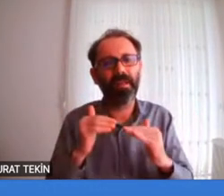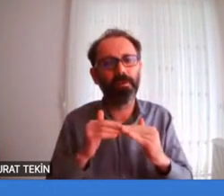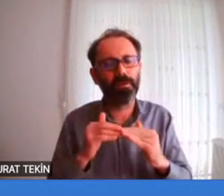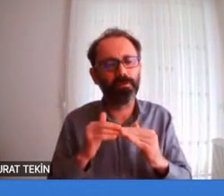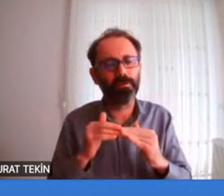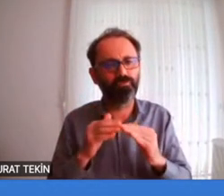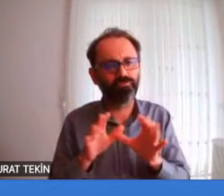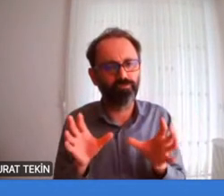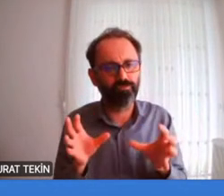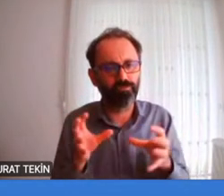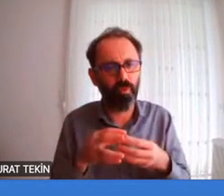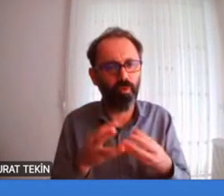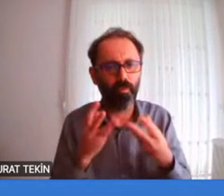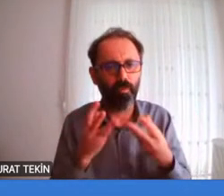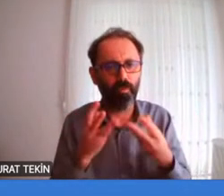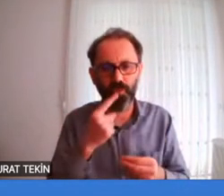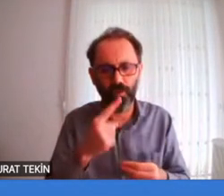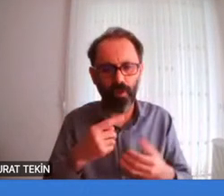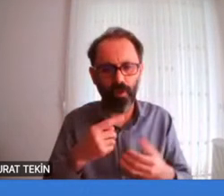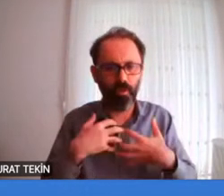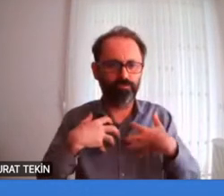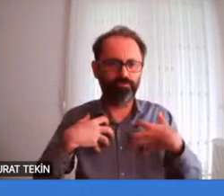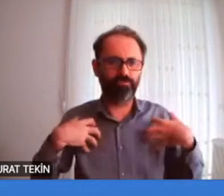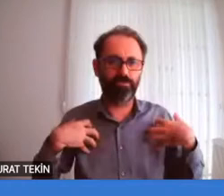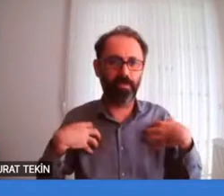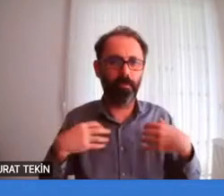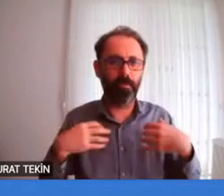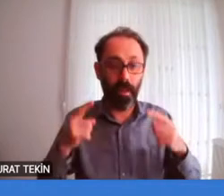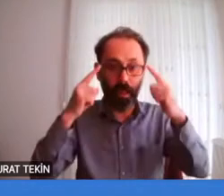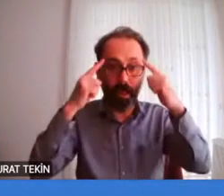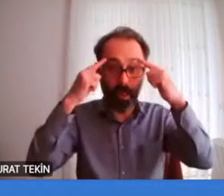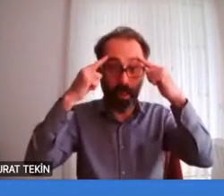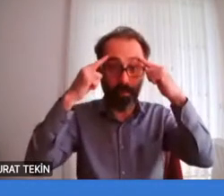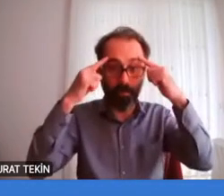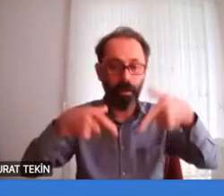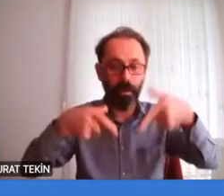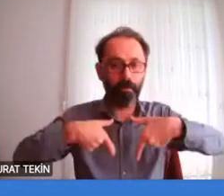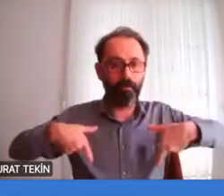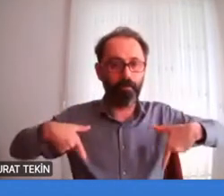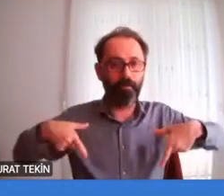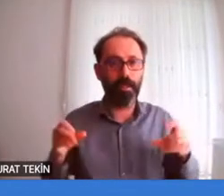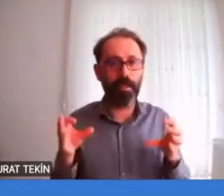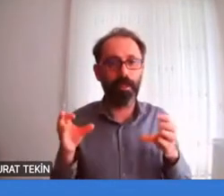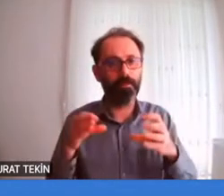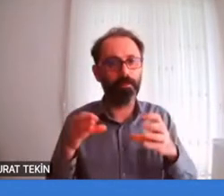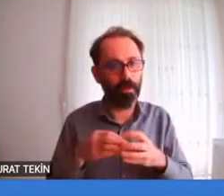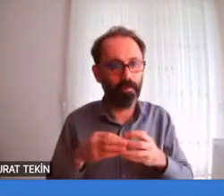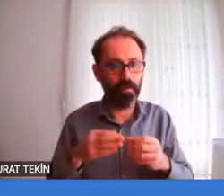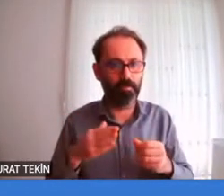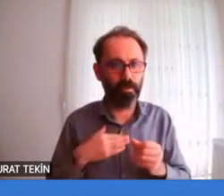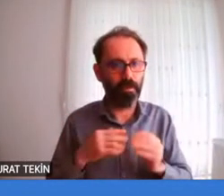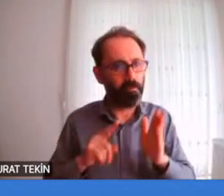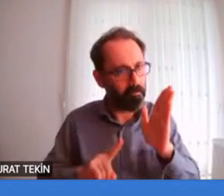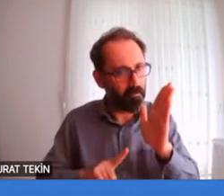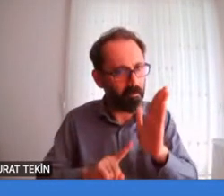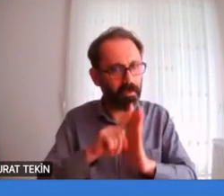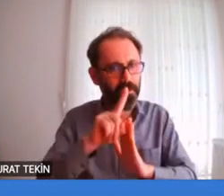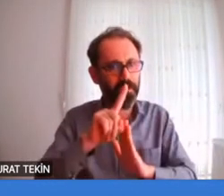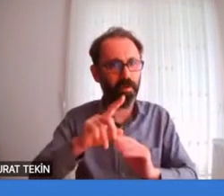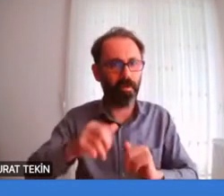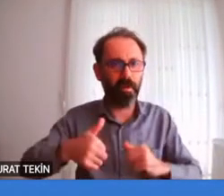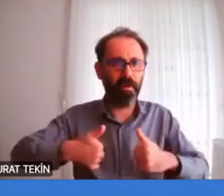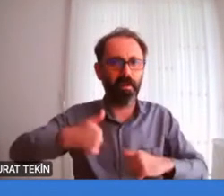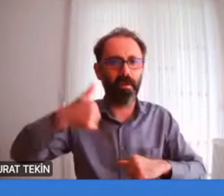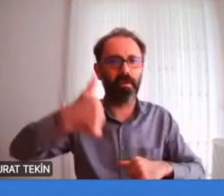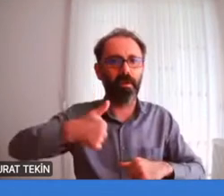çıktılar karşımıza, biz onları çok rahat yedik ilk maçta. Yani bu çocuklar hiçbir bizim ilk maçımız,